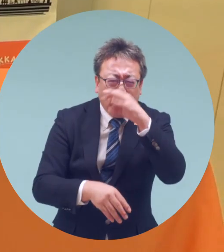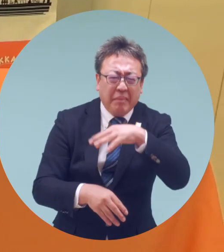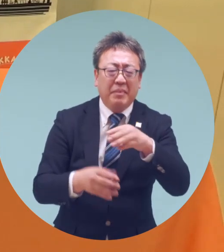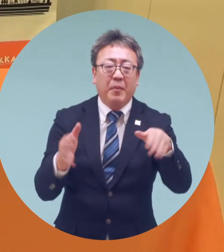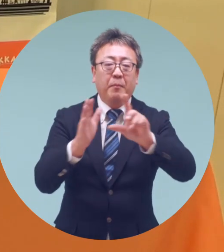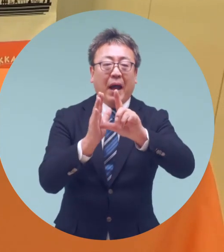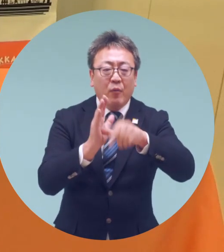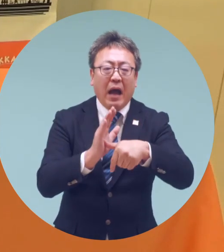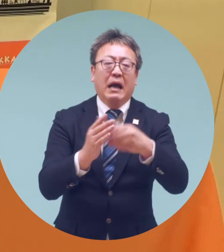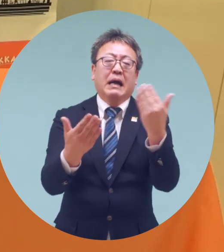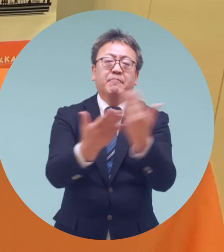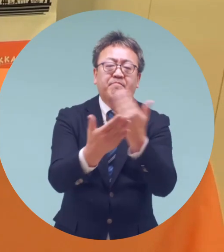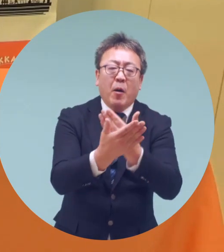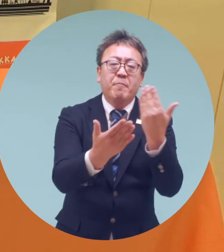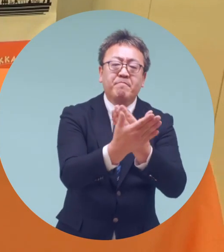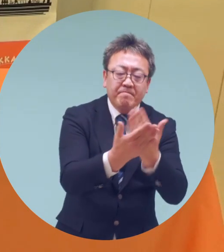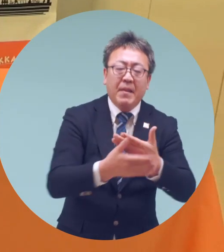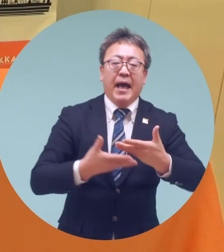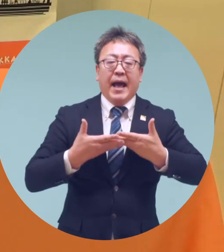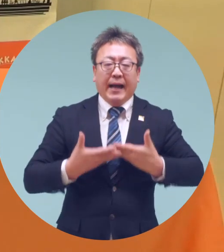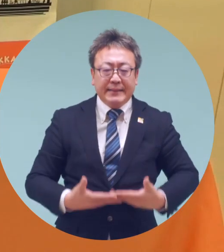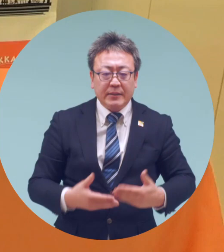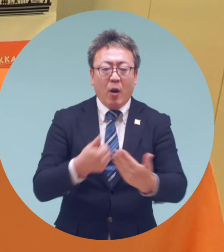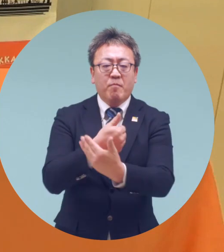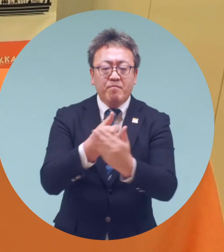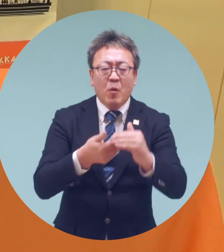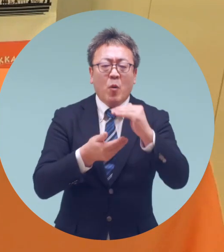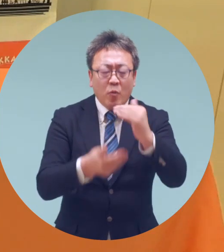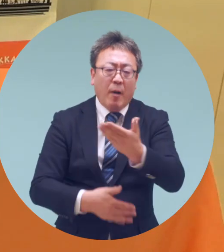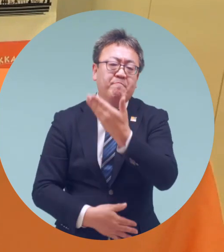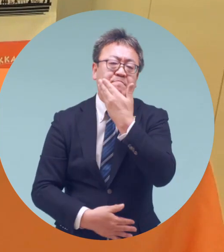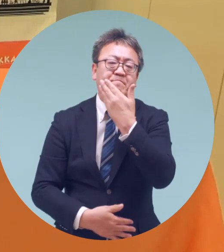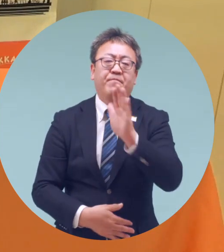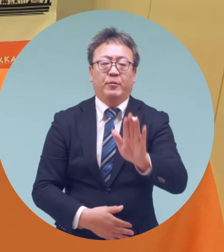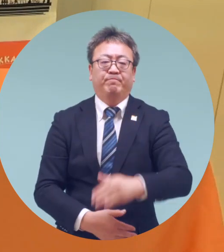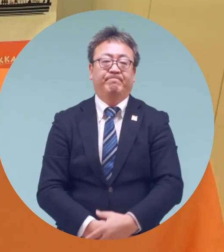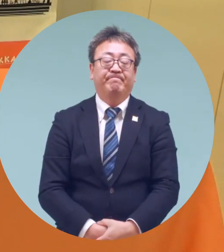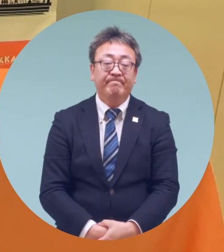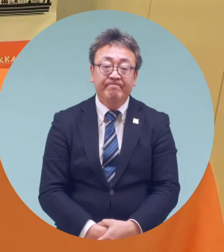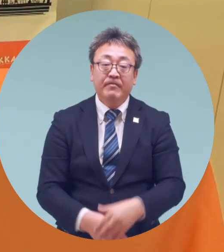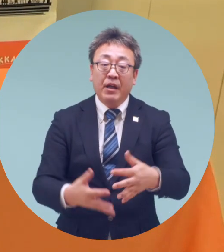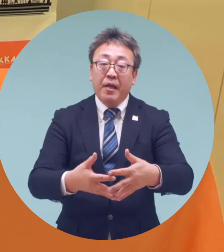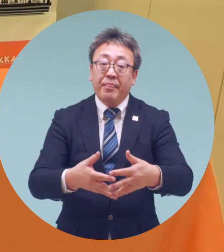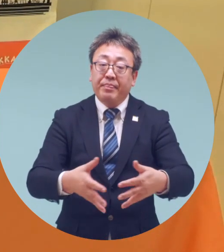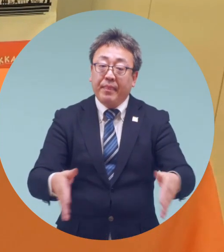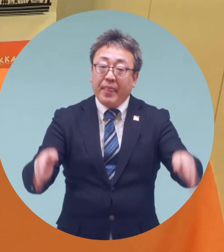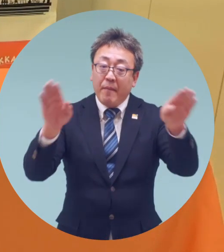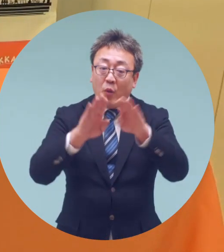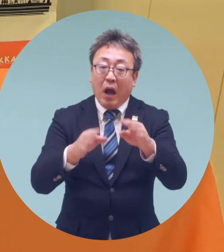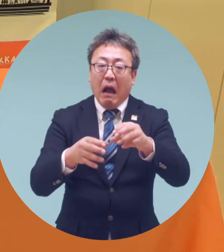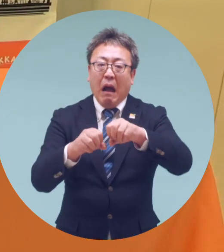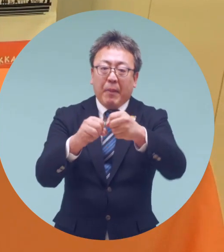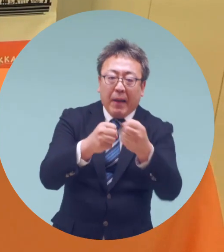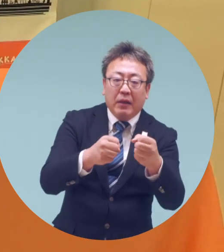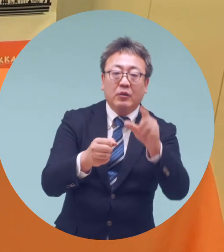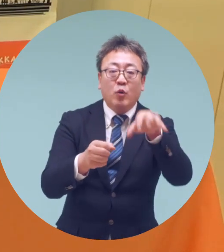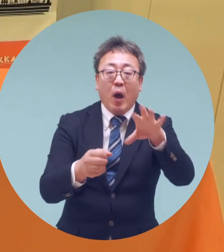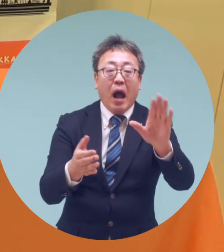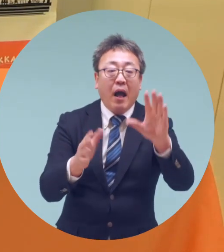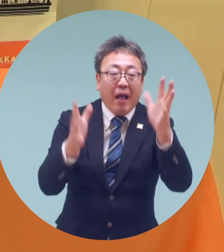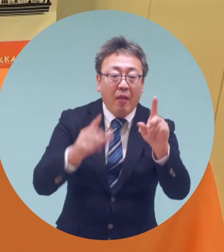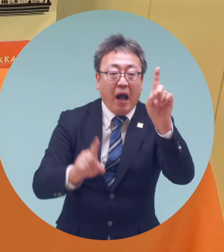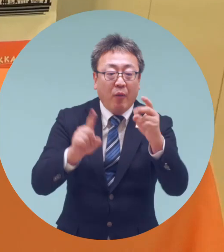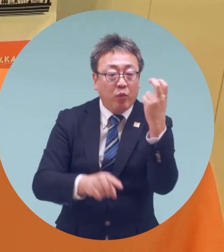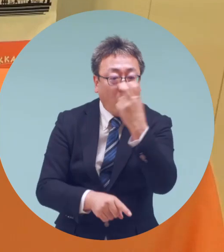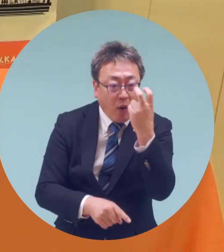しい建物は、改修等により安全性を保っていくことが大切です。また建物に破損している